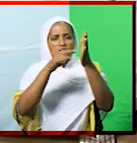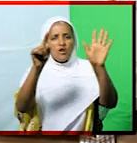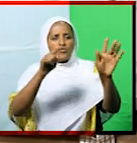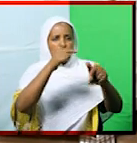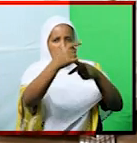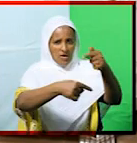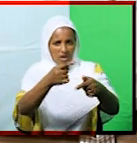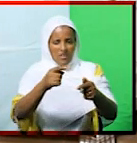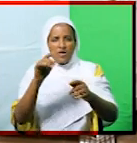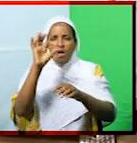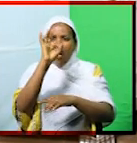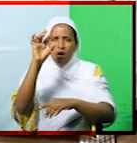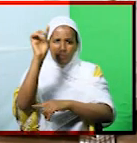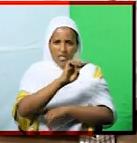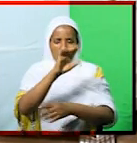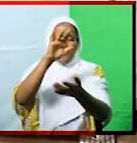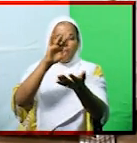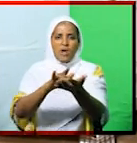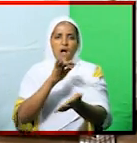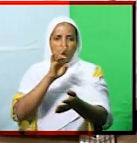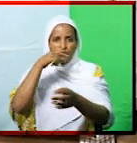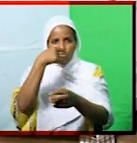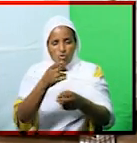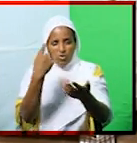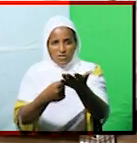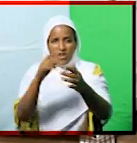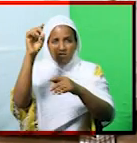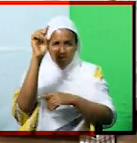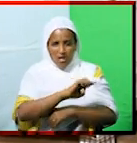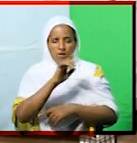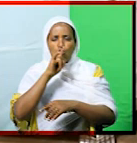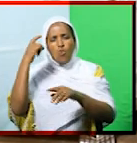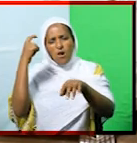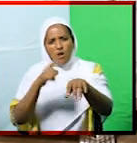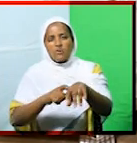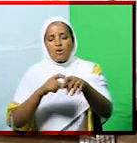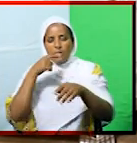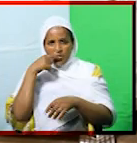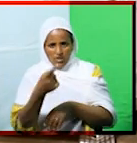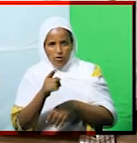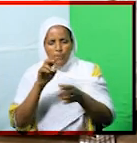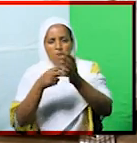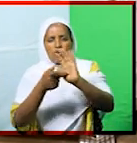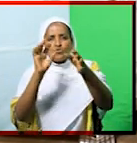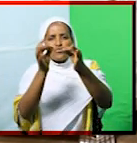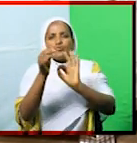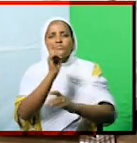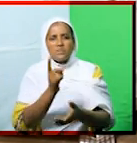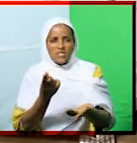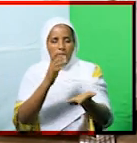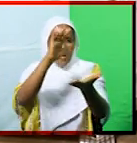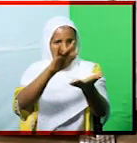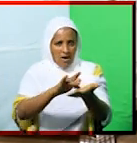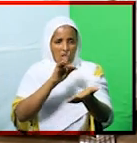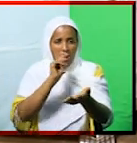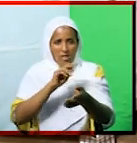ለማለት አንዳንዱ ደግሞ እንግዲህ ወደፊት የሚመጣብኝን ቅጣት ሁሉ እሱ ከፍሎልኛል እንደፈለኩ መረን አልባ ስርዓት